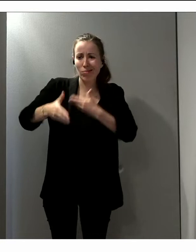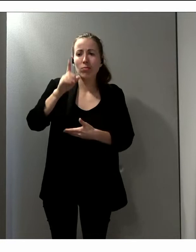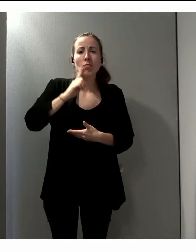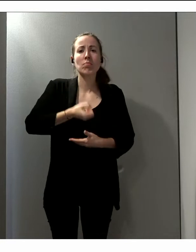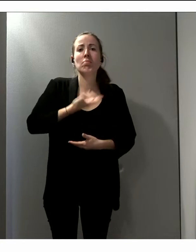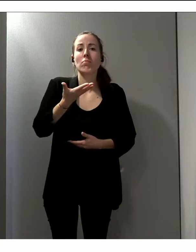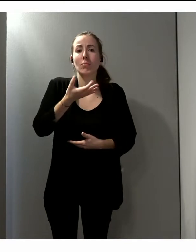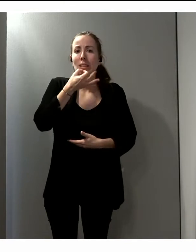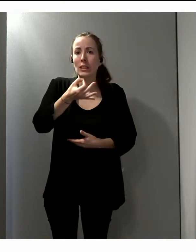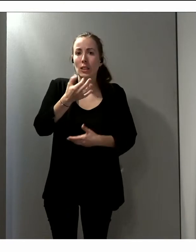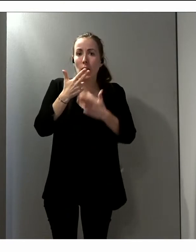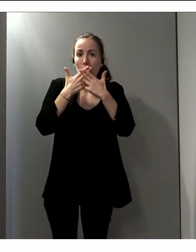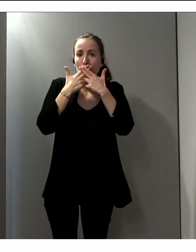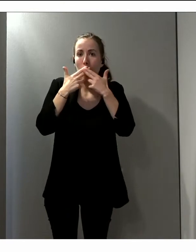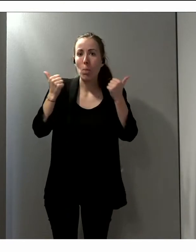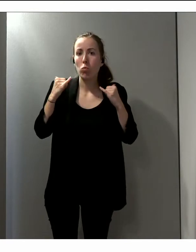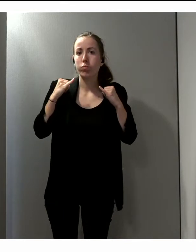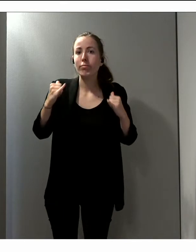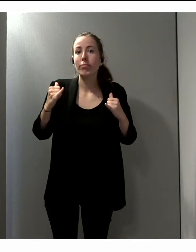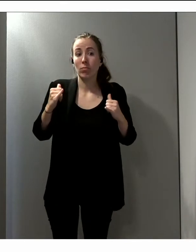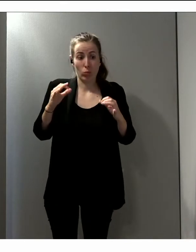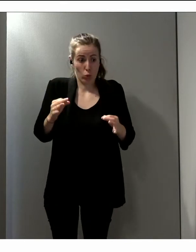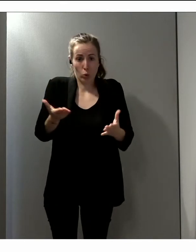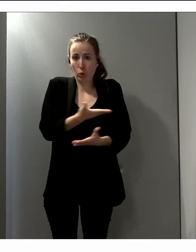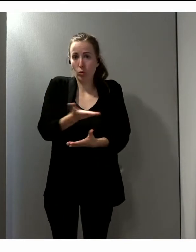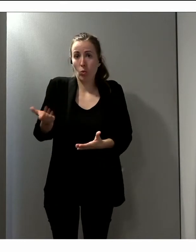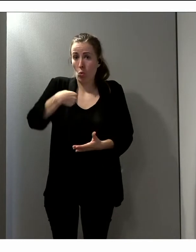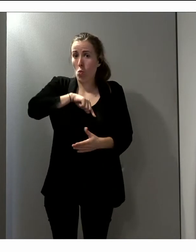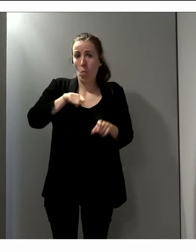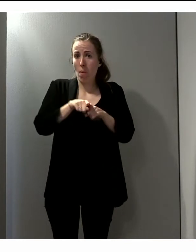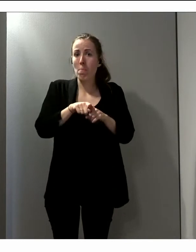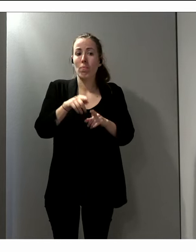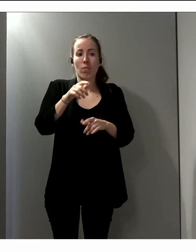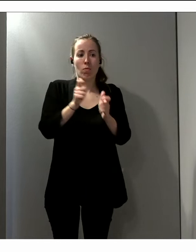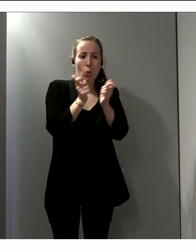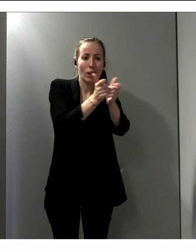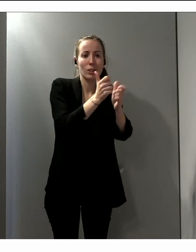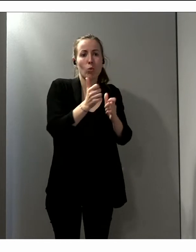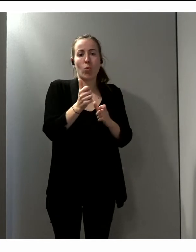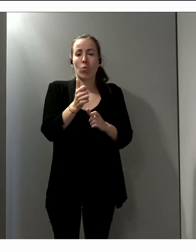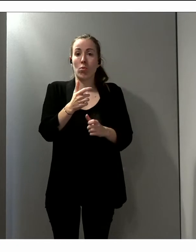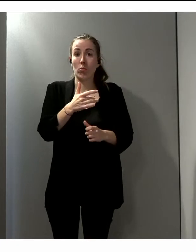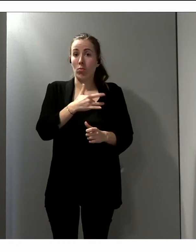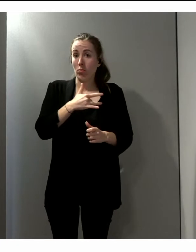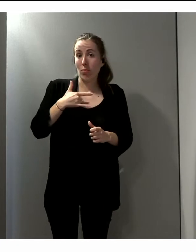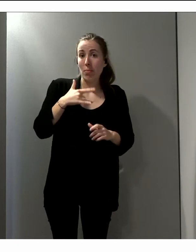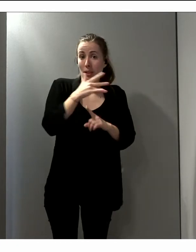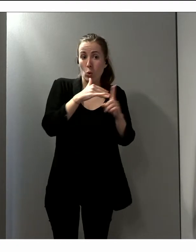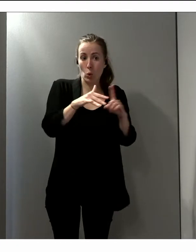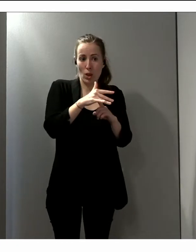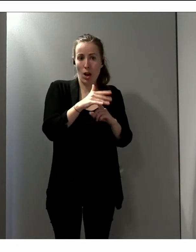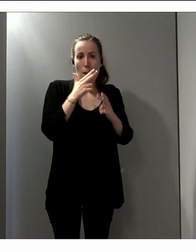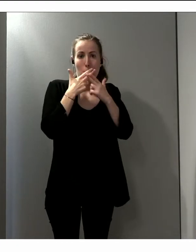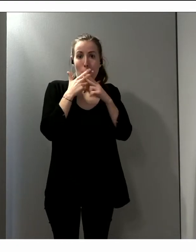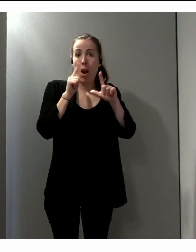Effectivement, le tabou, il existe aussi parmi nos organisations médico-sociales. Et si la question